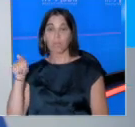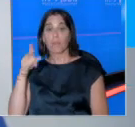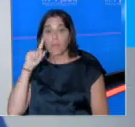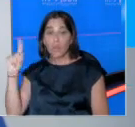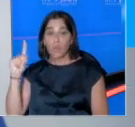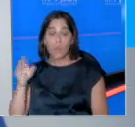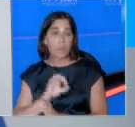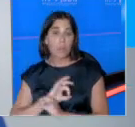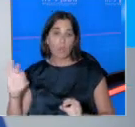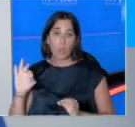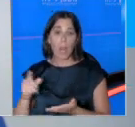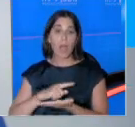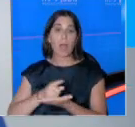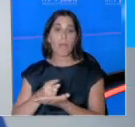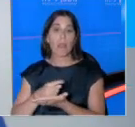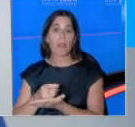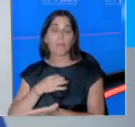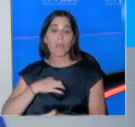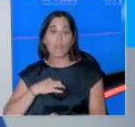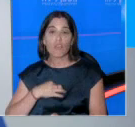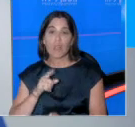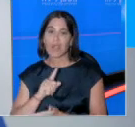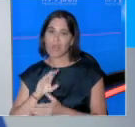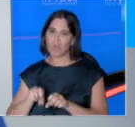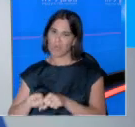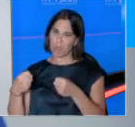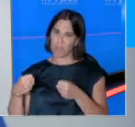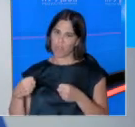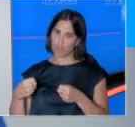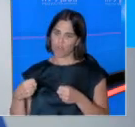הם יודעים היטב שהמצפן שלי, המצפן הזה לא השתבש.